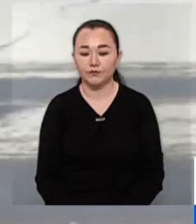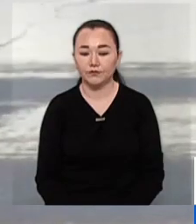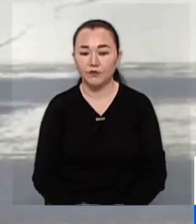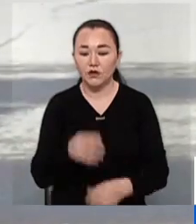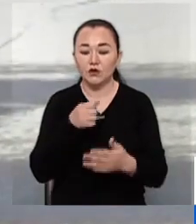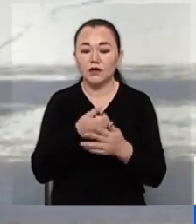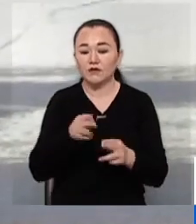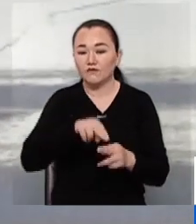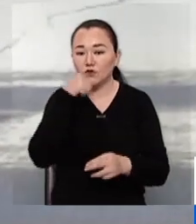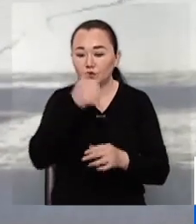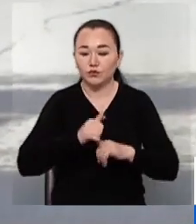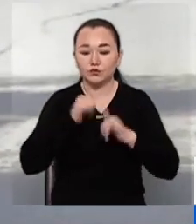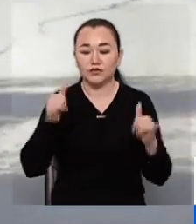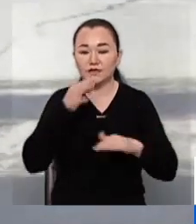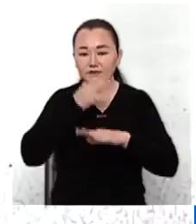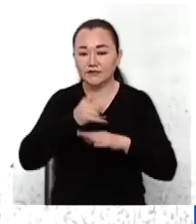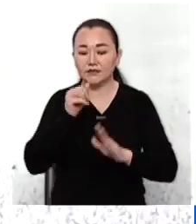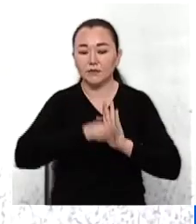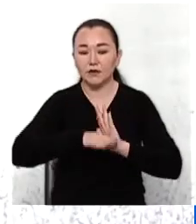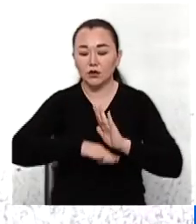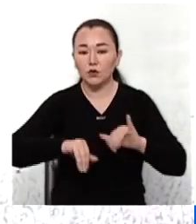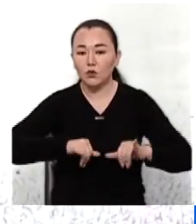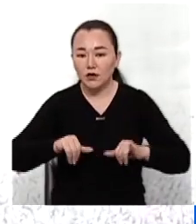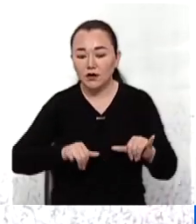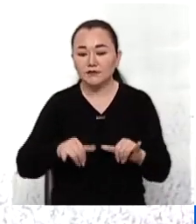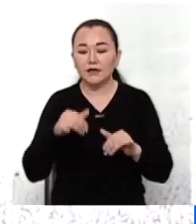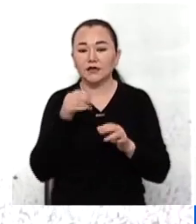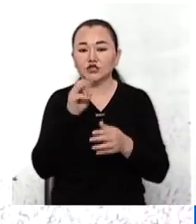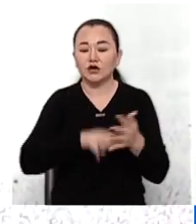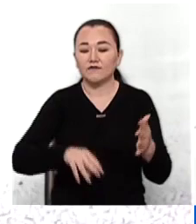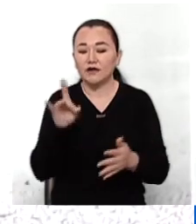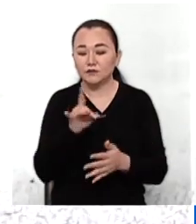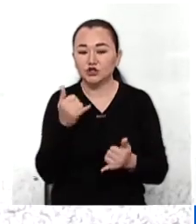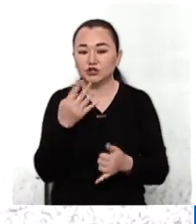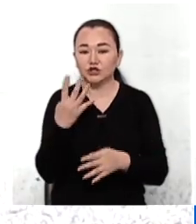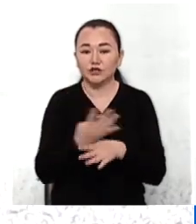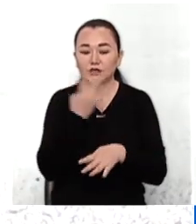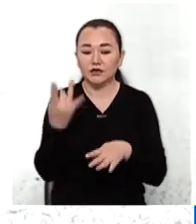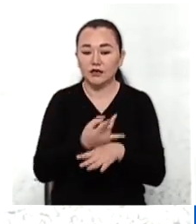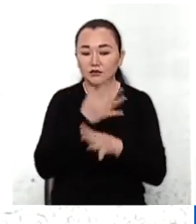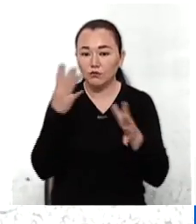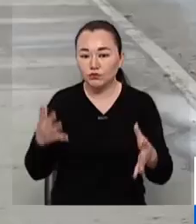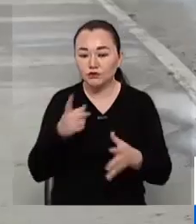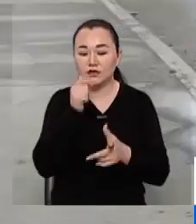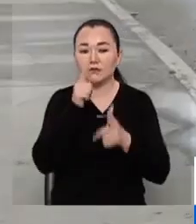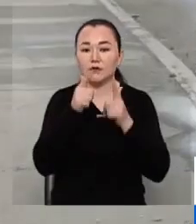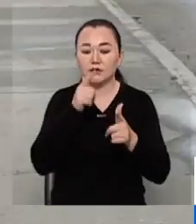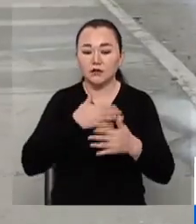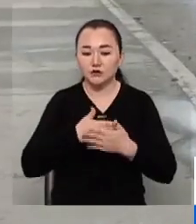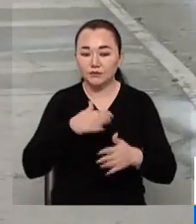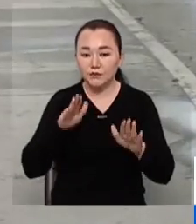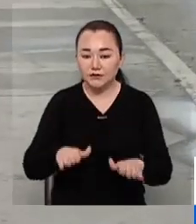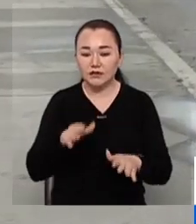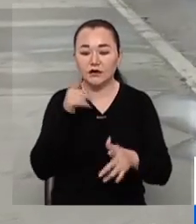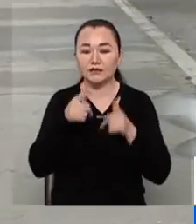до этого года усиленная ответственность за мелкое хулиганство размер штрафа сейчас 4 раза больше за мат в общественных местах